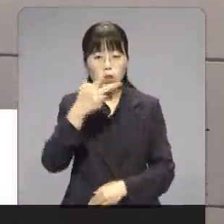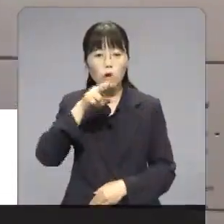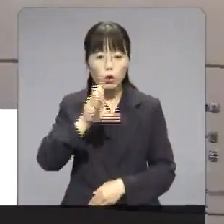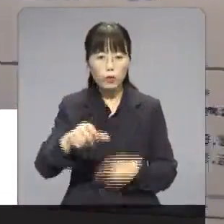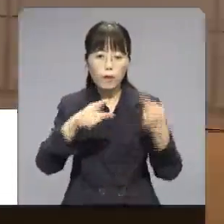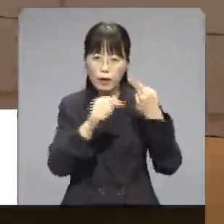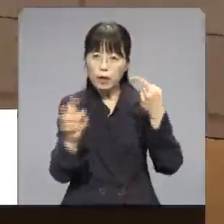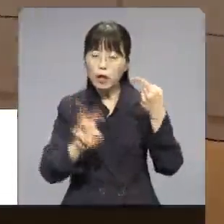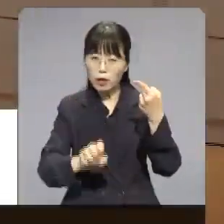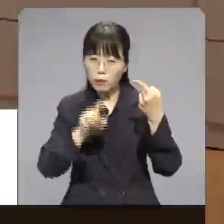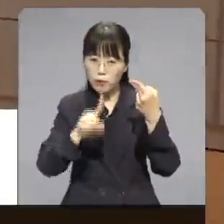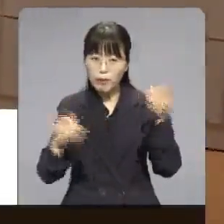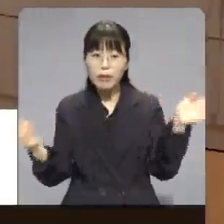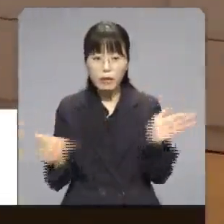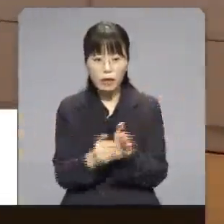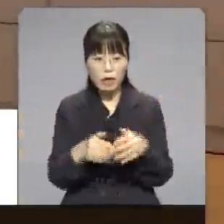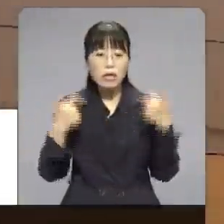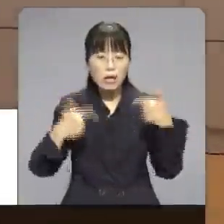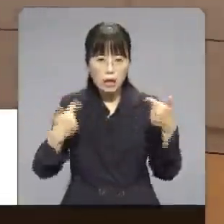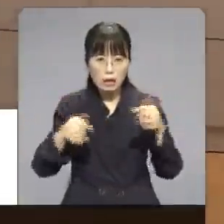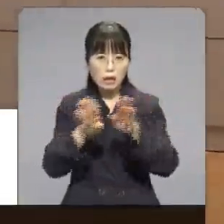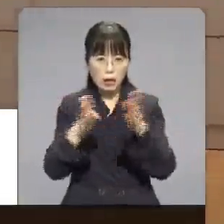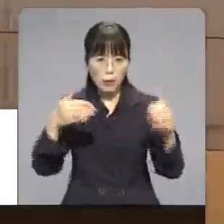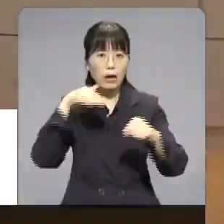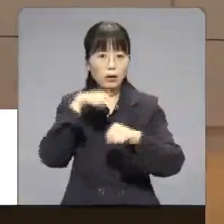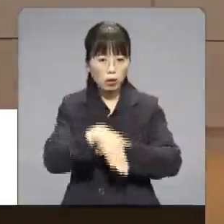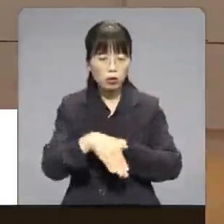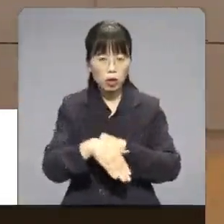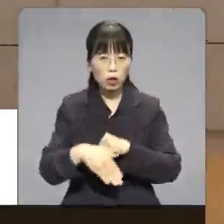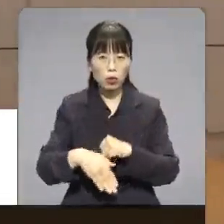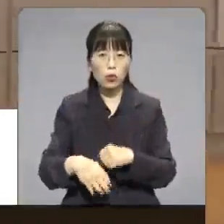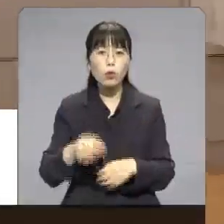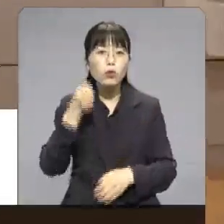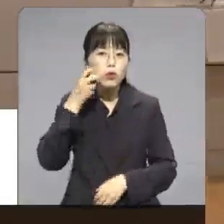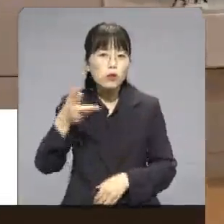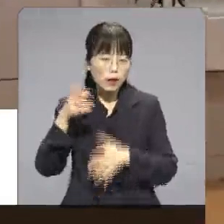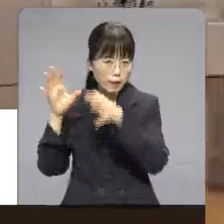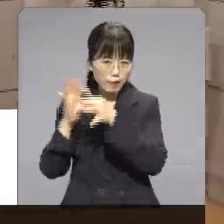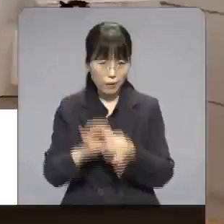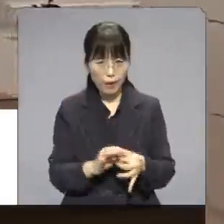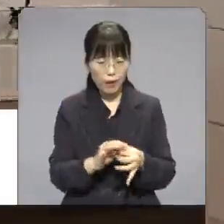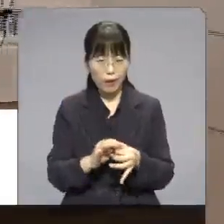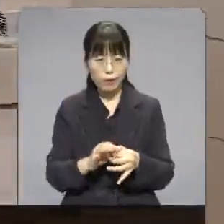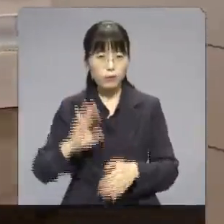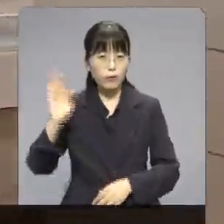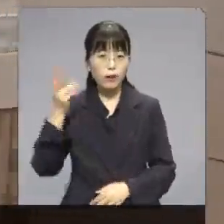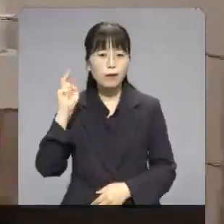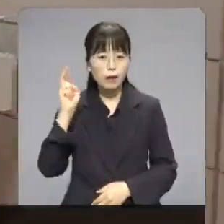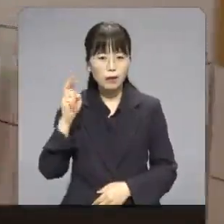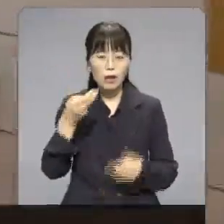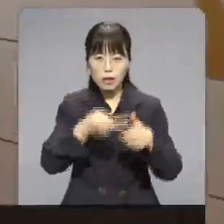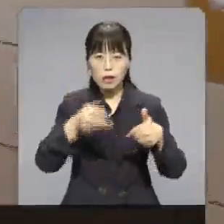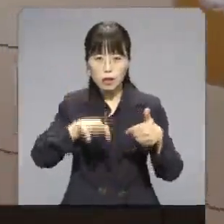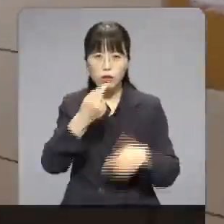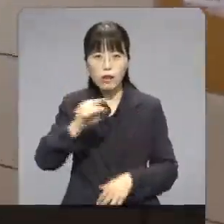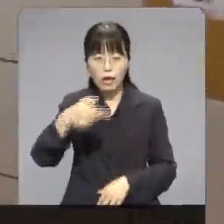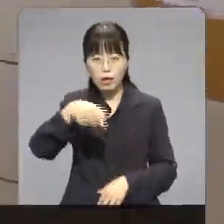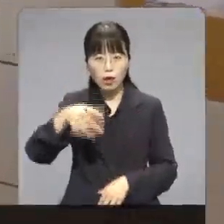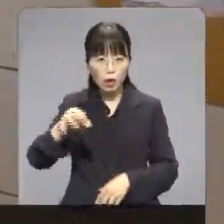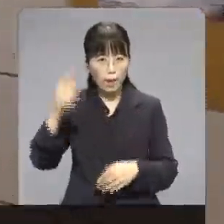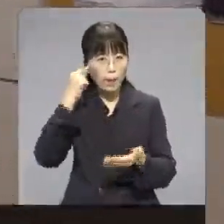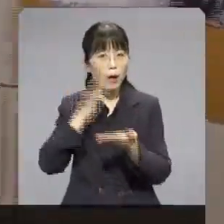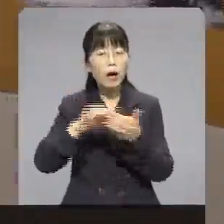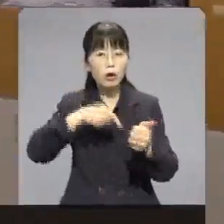2025년 1월 31일까지 상시 개방 형태로 7개월간 이어질 계획입니다. 인천